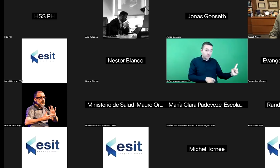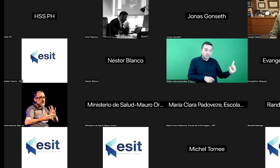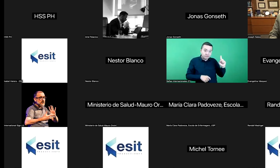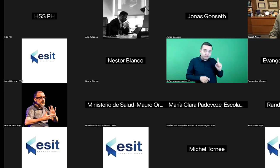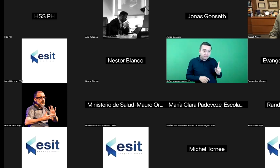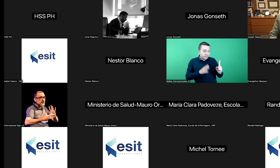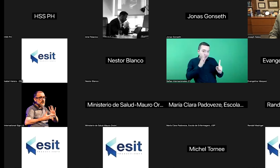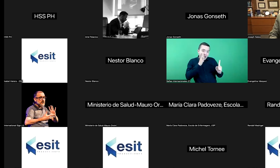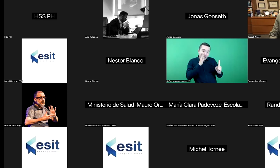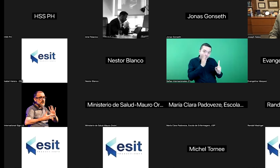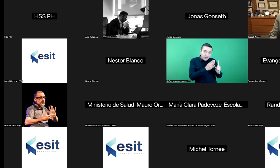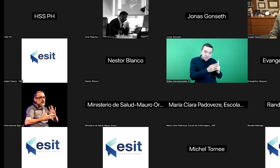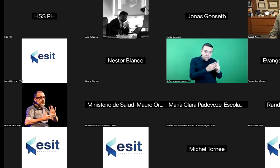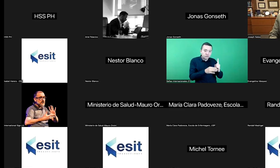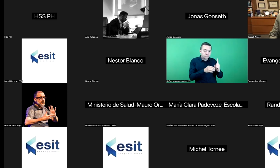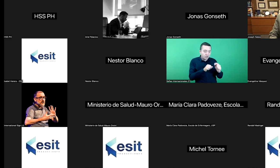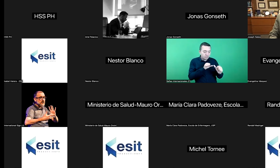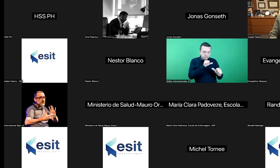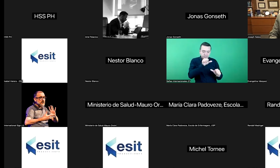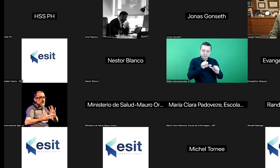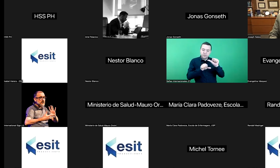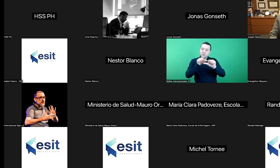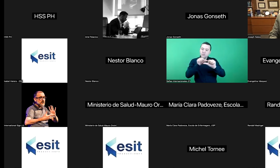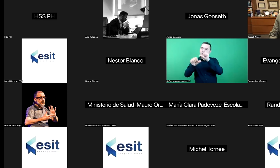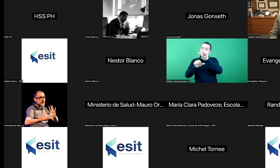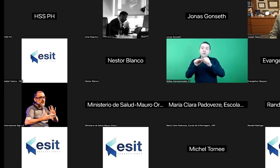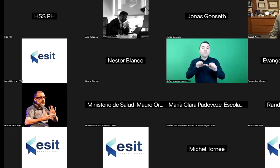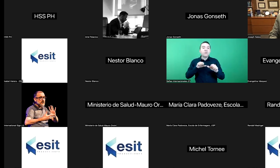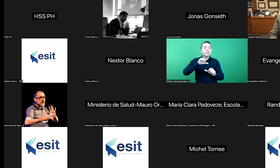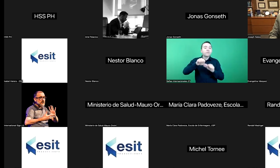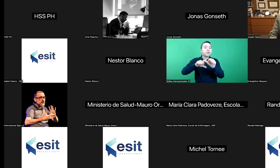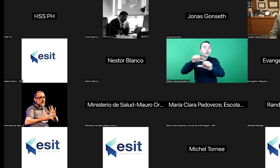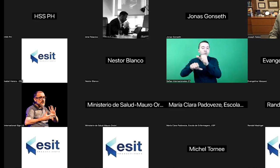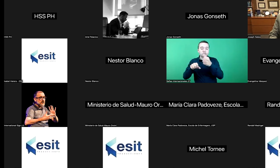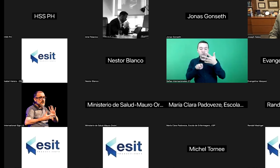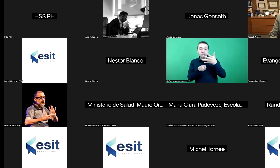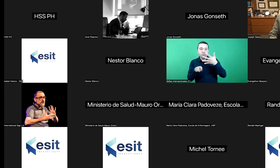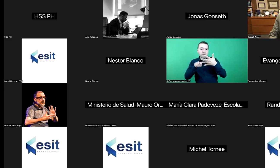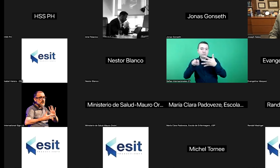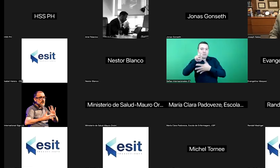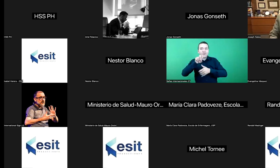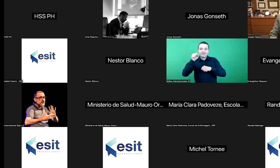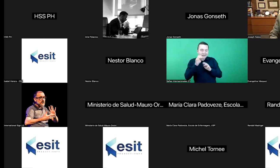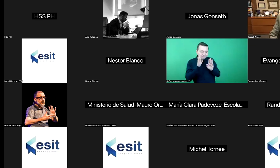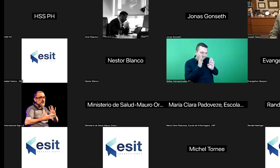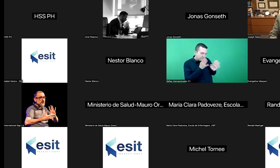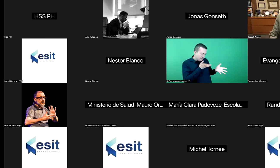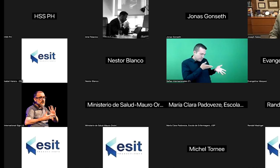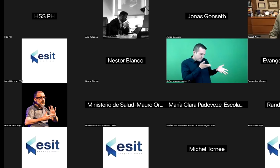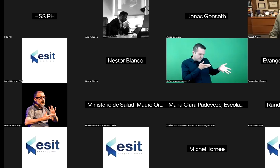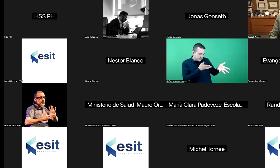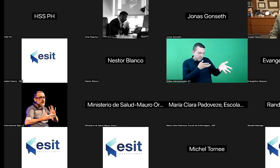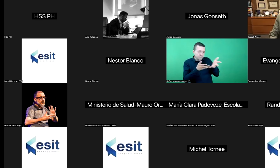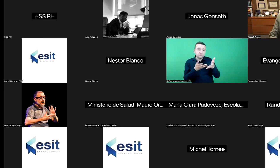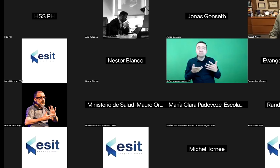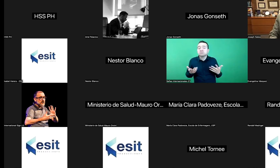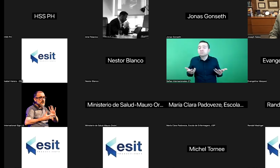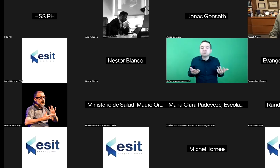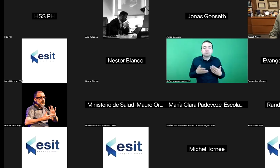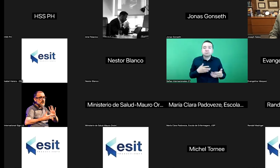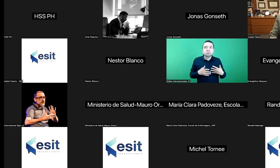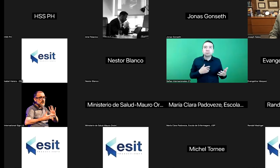du parcours de prise en charge des soins des patients et des communautés. Que ce